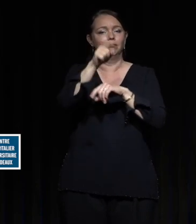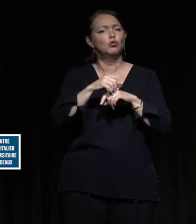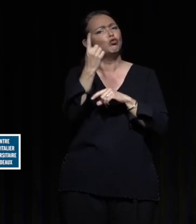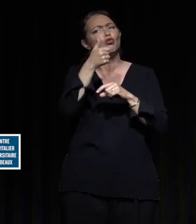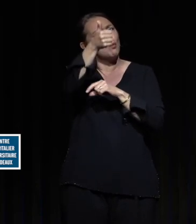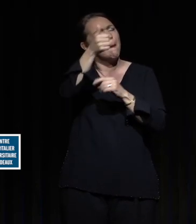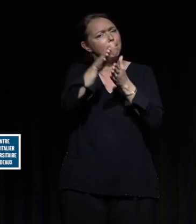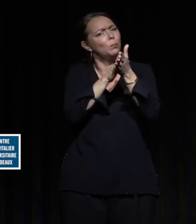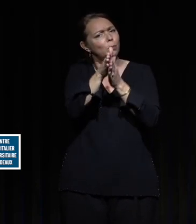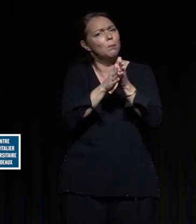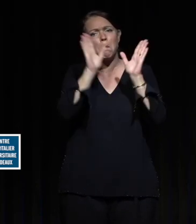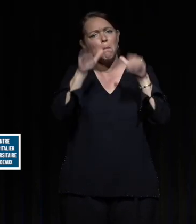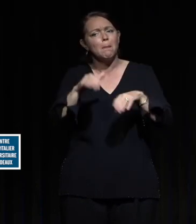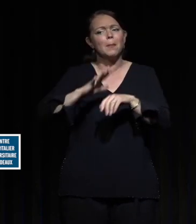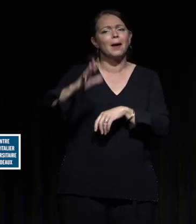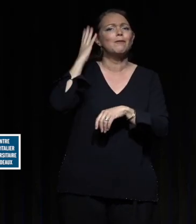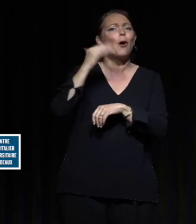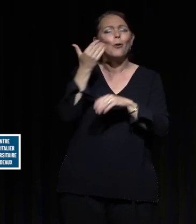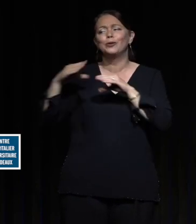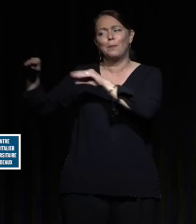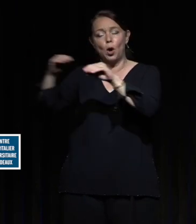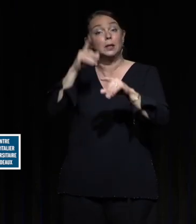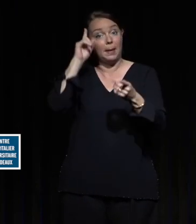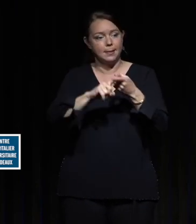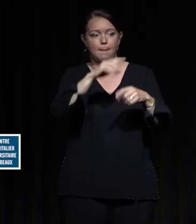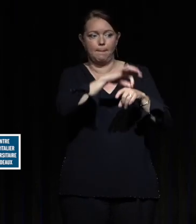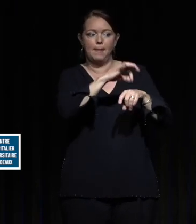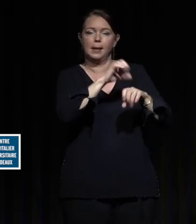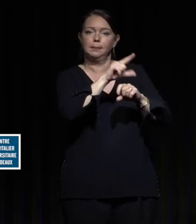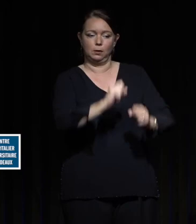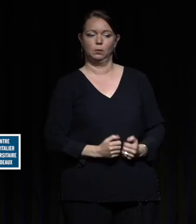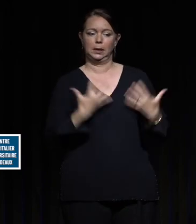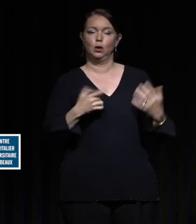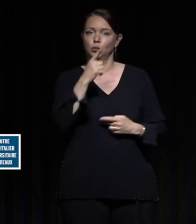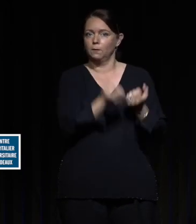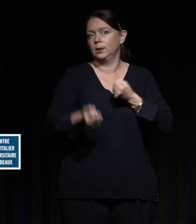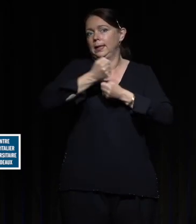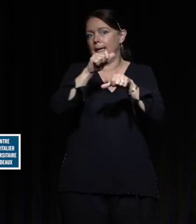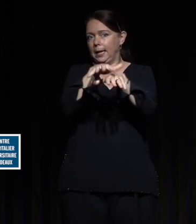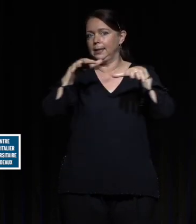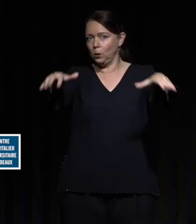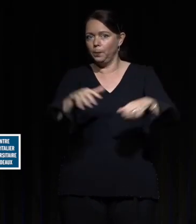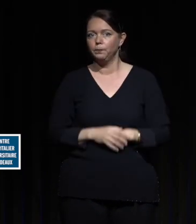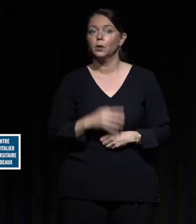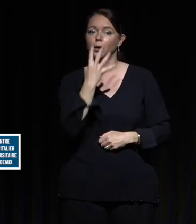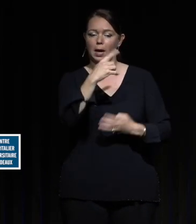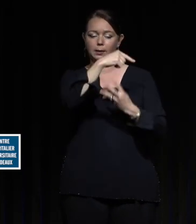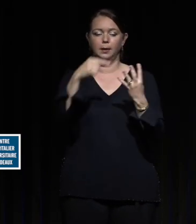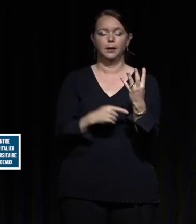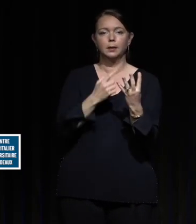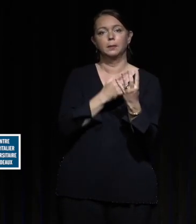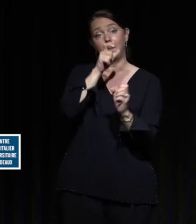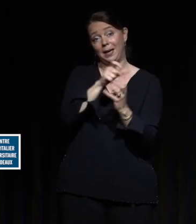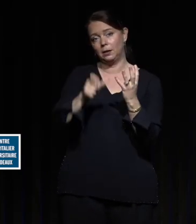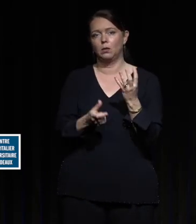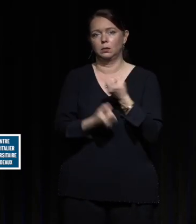motivé, même lorsqu'il était à d'autres postes, pour l'endométriose, à créer ce réseau. Et il y a 4 membres fondateurs. J'aurais honte si je